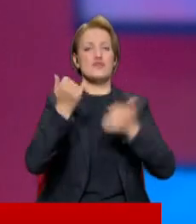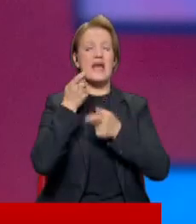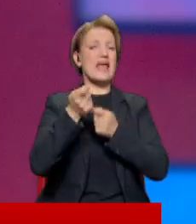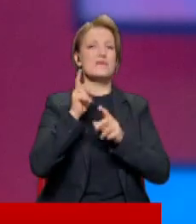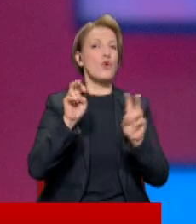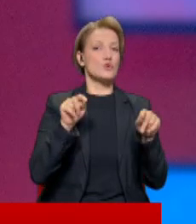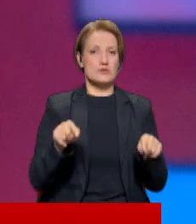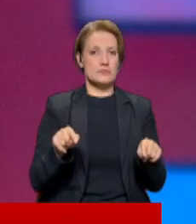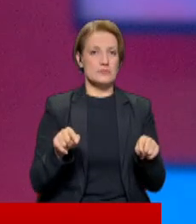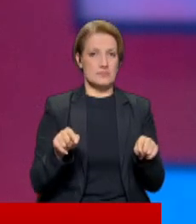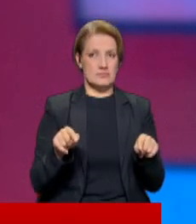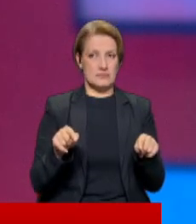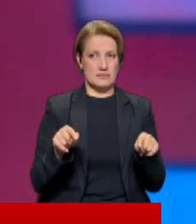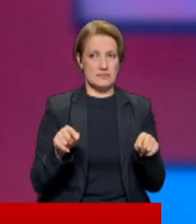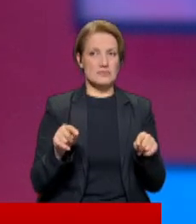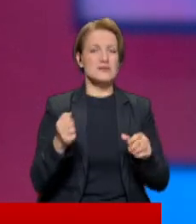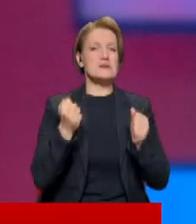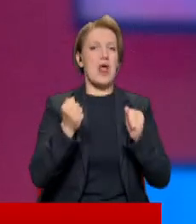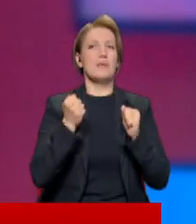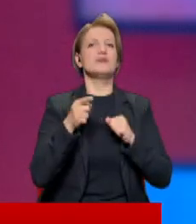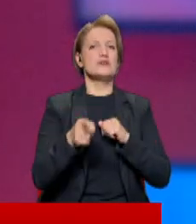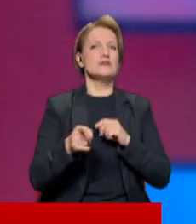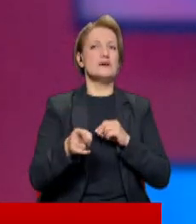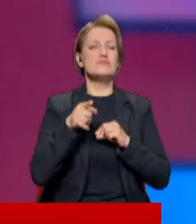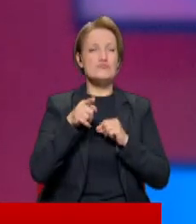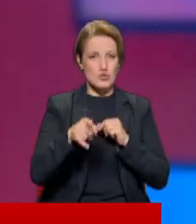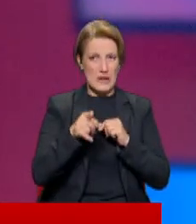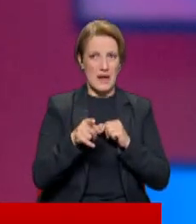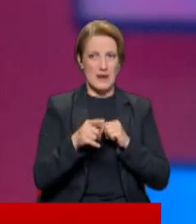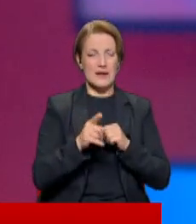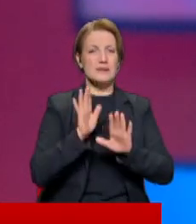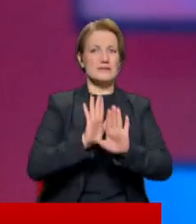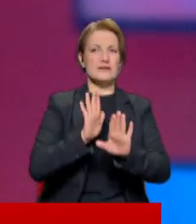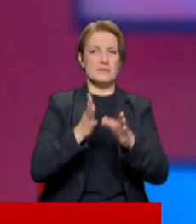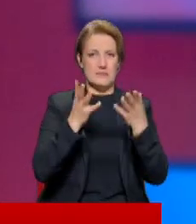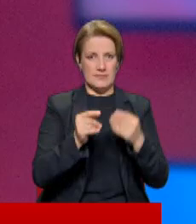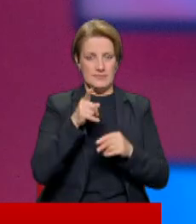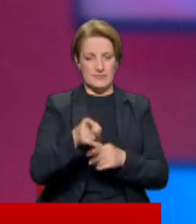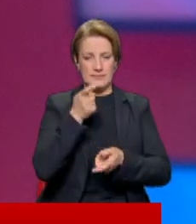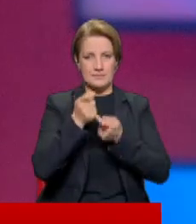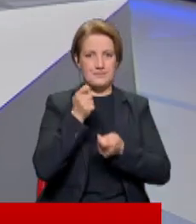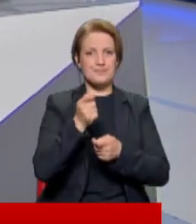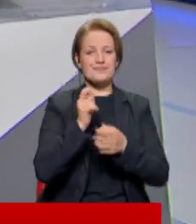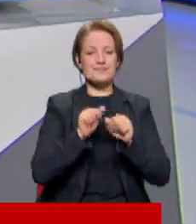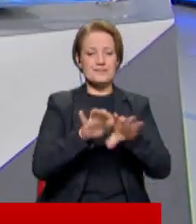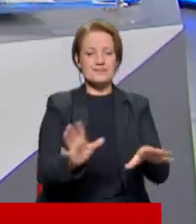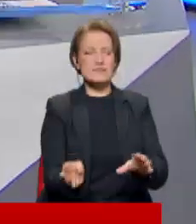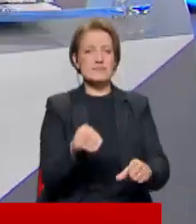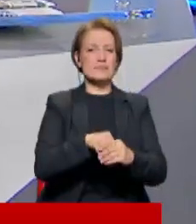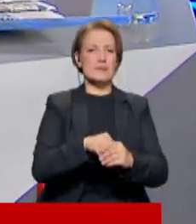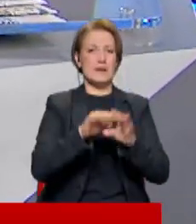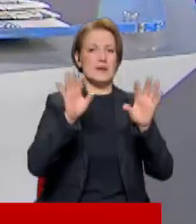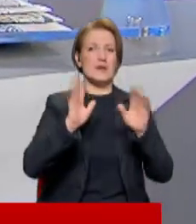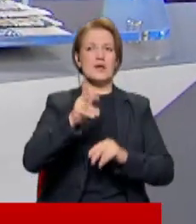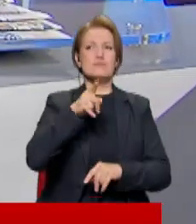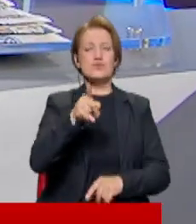eğitimdeki konu dayanıklılık dayanıklılıkta bunlara destek olmak bunları eğitim sisteminin içine koymakla geçiyor